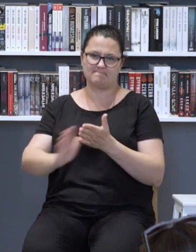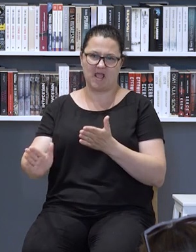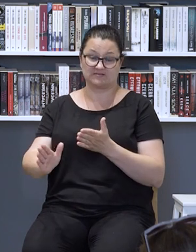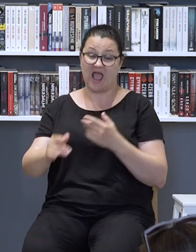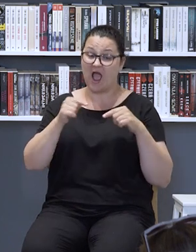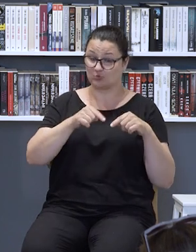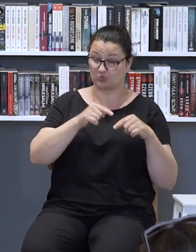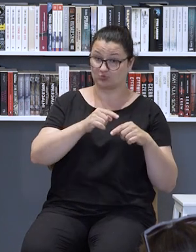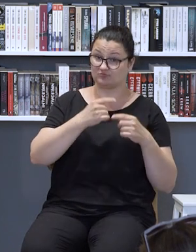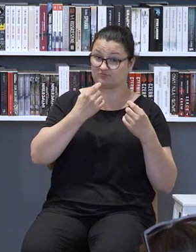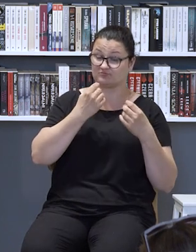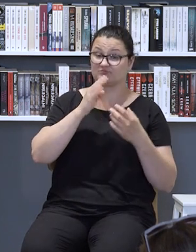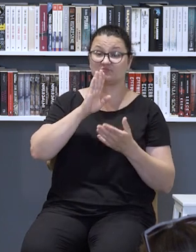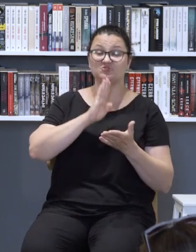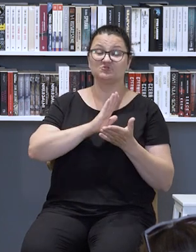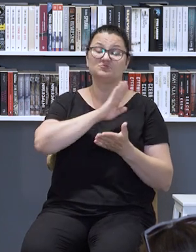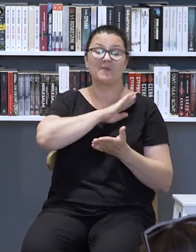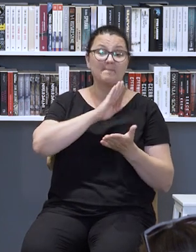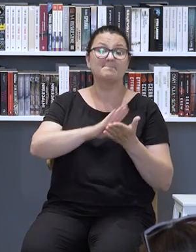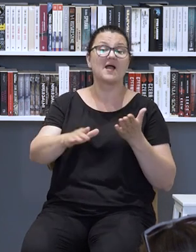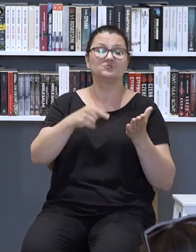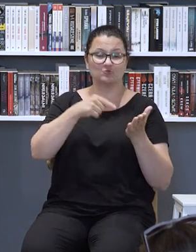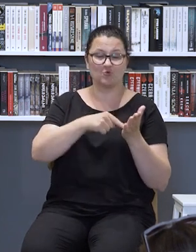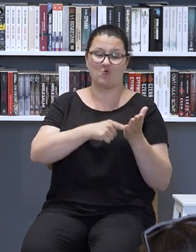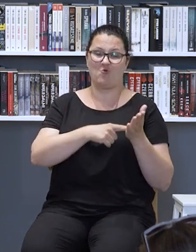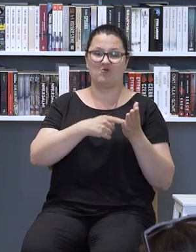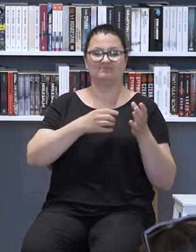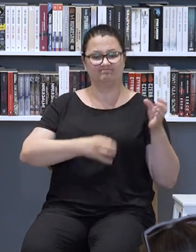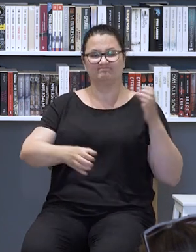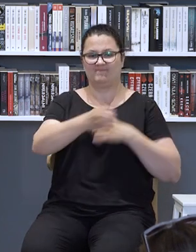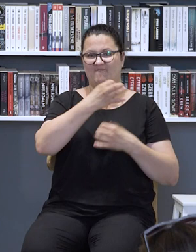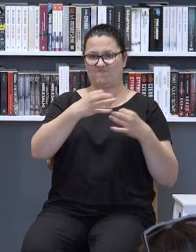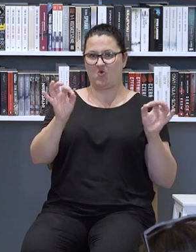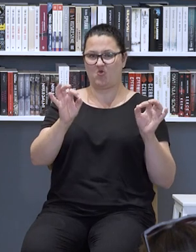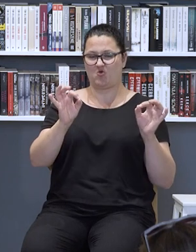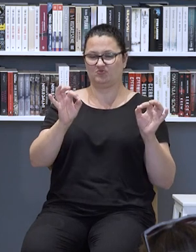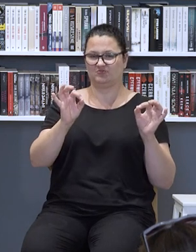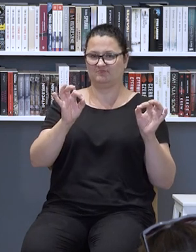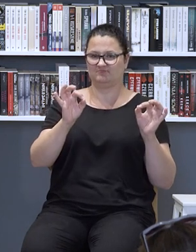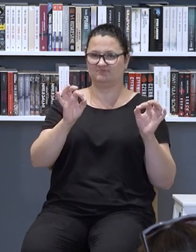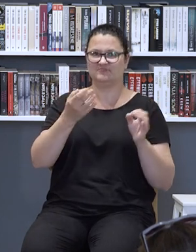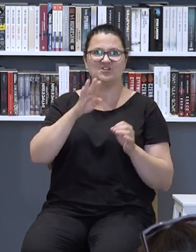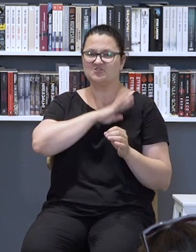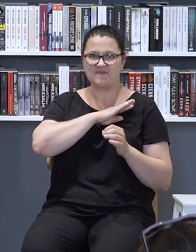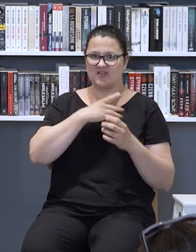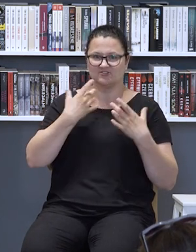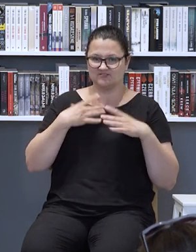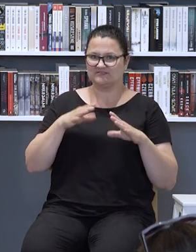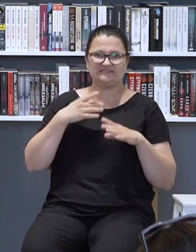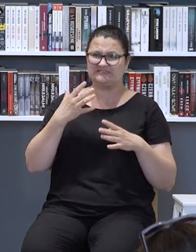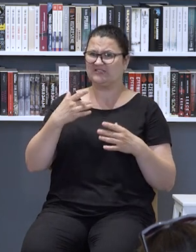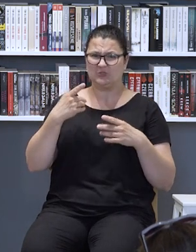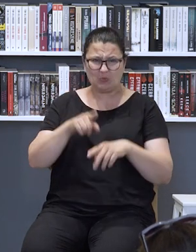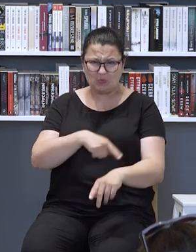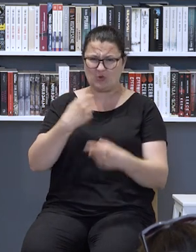nieśmiertelność jest ceną za wolność. Ta nieśmiertelność jest przekleństwem. On nie chce tak długo żyć